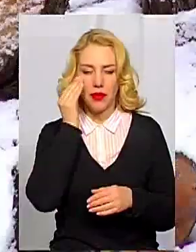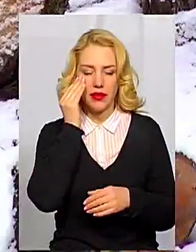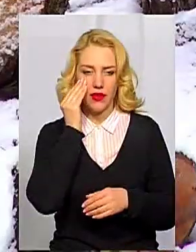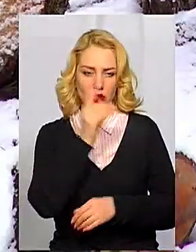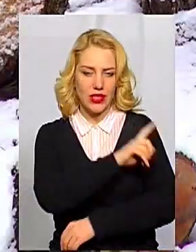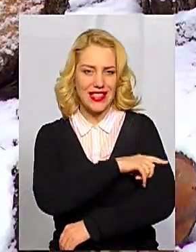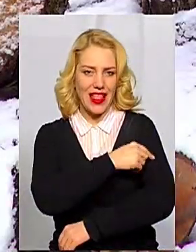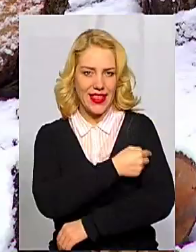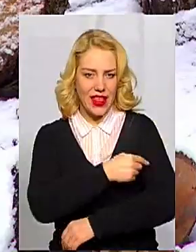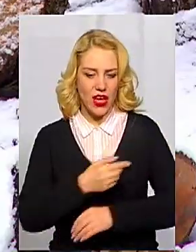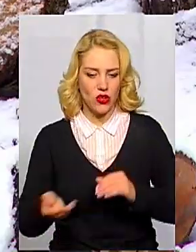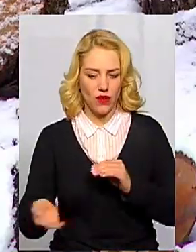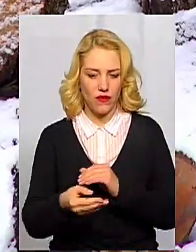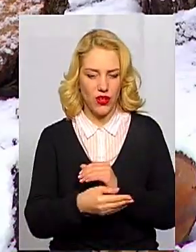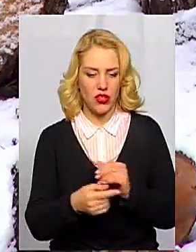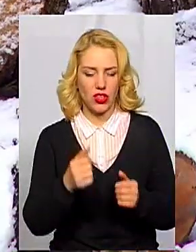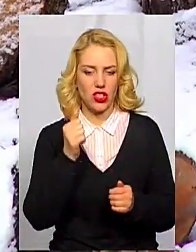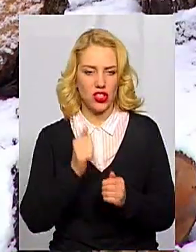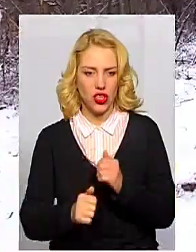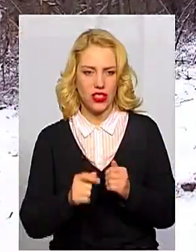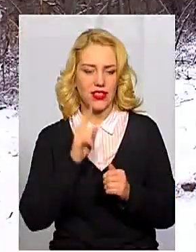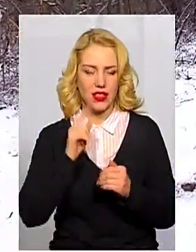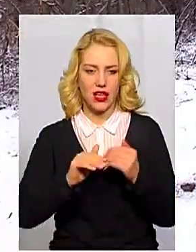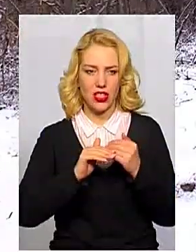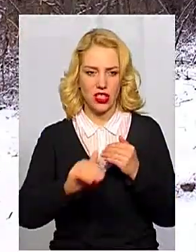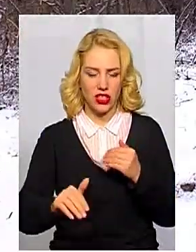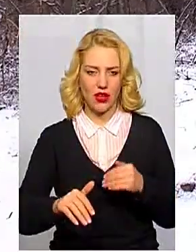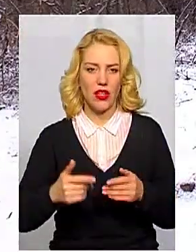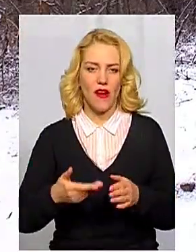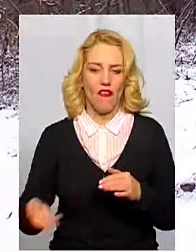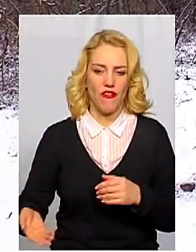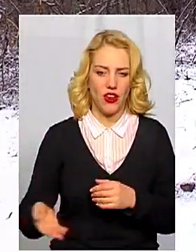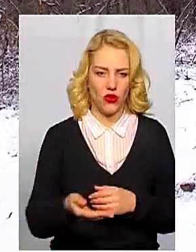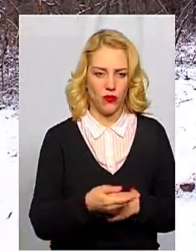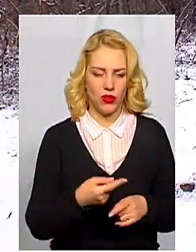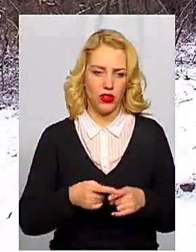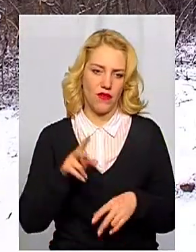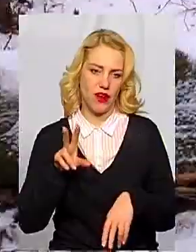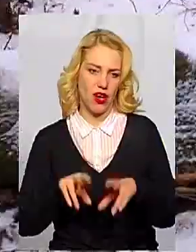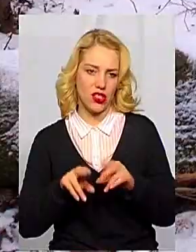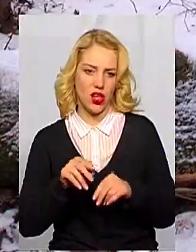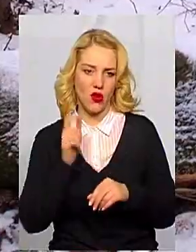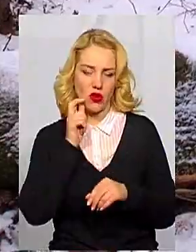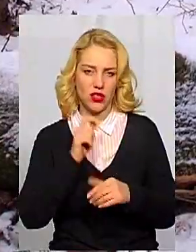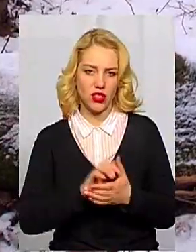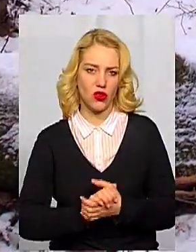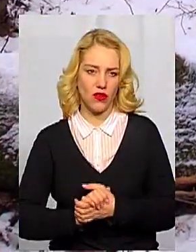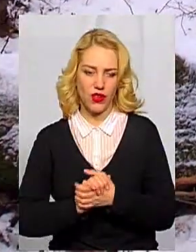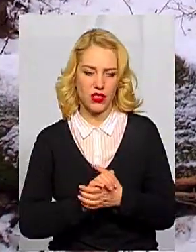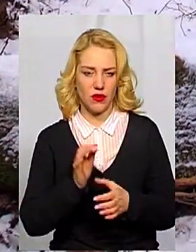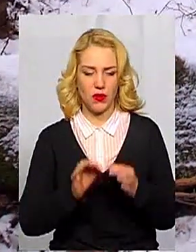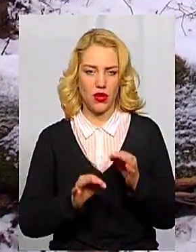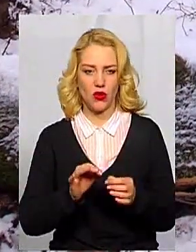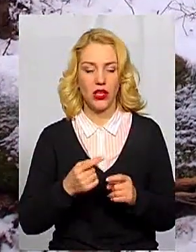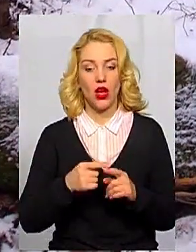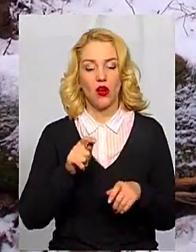знищують великі плантації зелених насаджень, вважає голова Хмельницької обласної організації Українського товариства охорони природи Юрій Резніков. Додає, контроль над